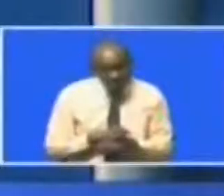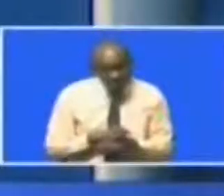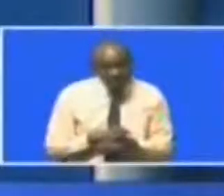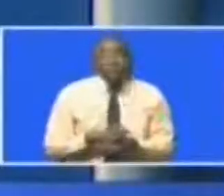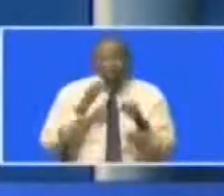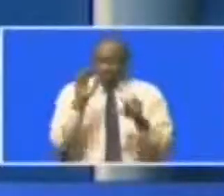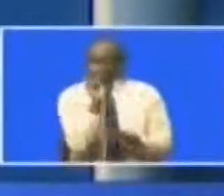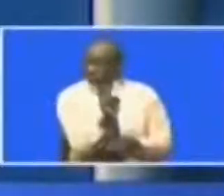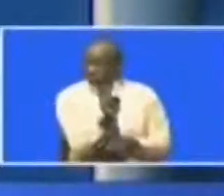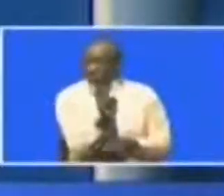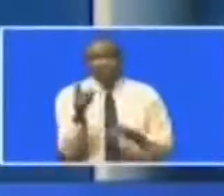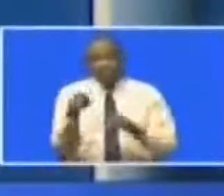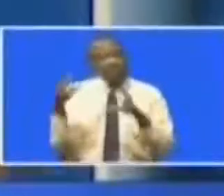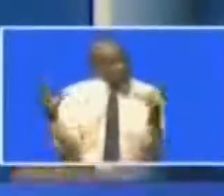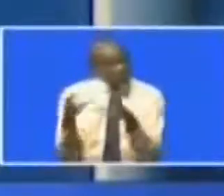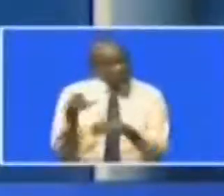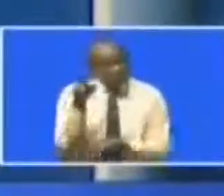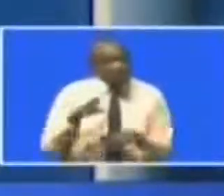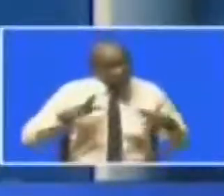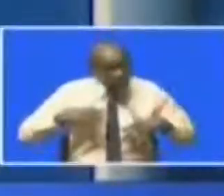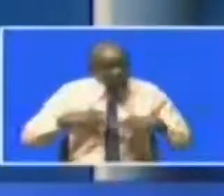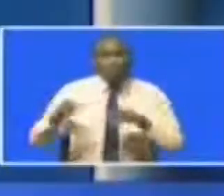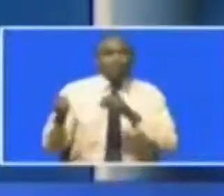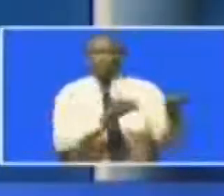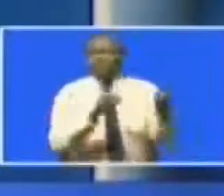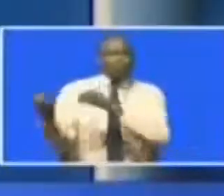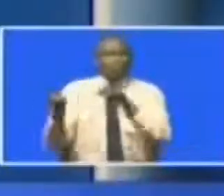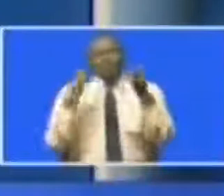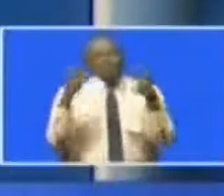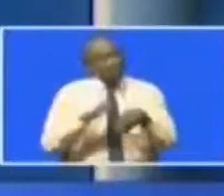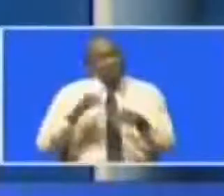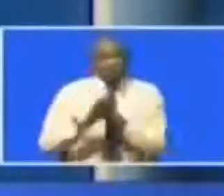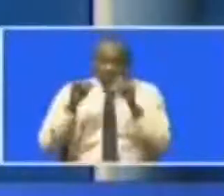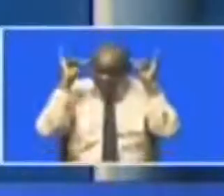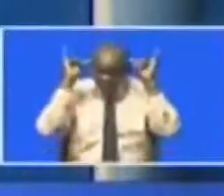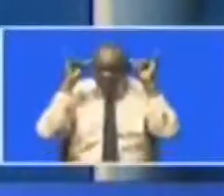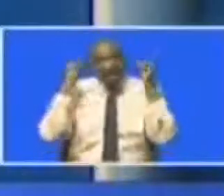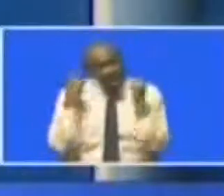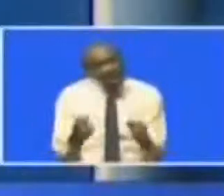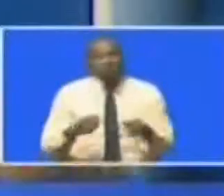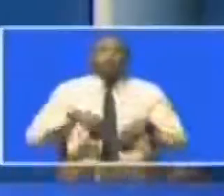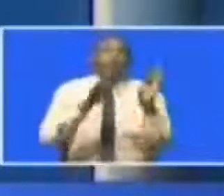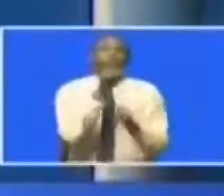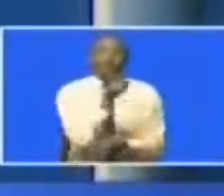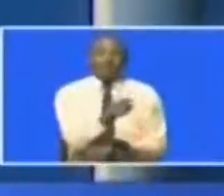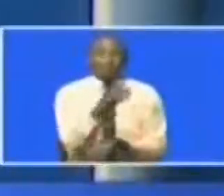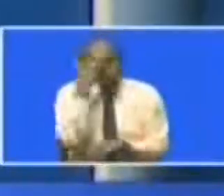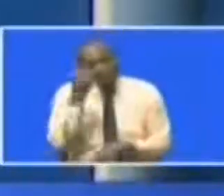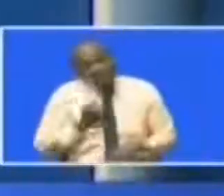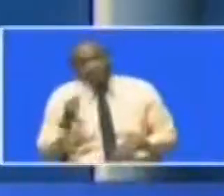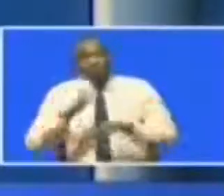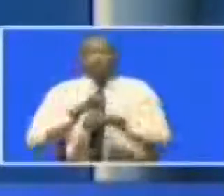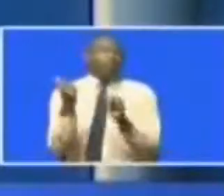ukikonsida kwamba jamii hii ni jamii ya kuhama, wanapopeleka mifugo, inakuwa ngumu pia kufuatilia wasichana kama wameenda